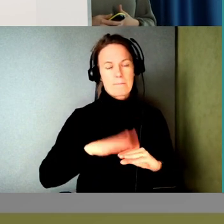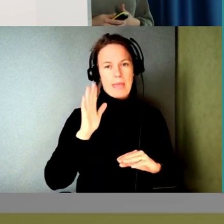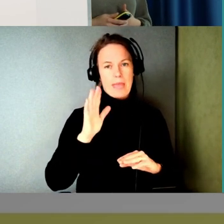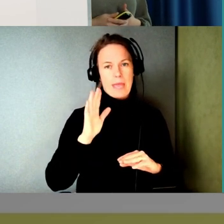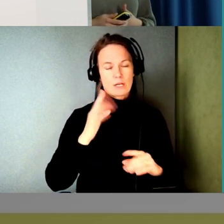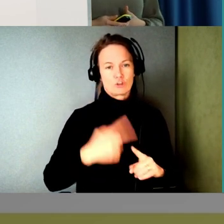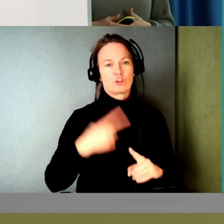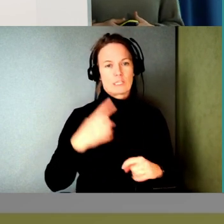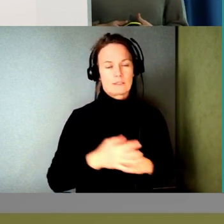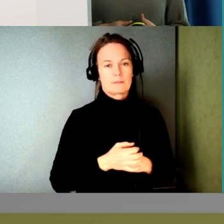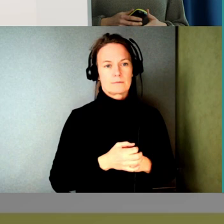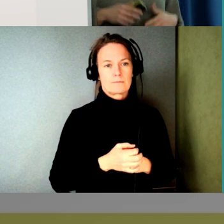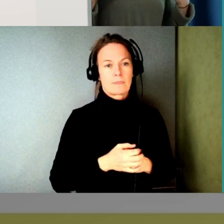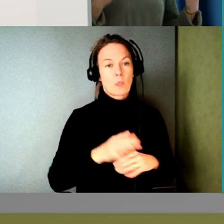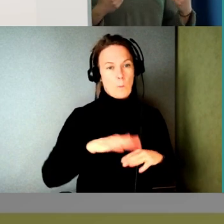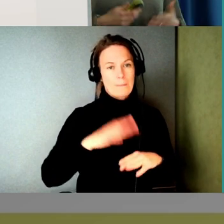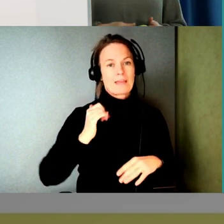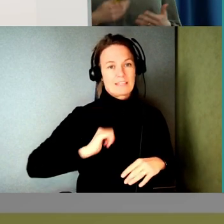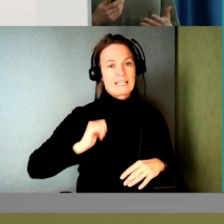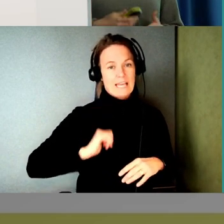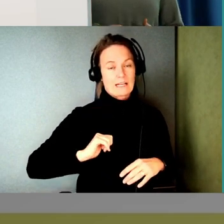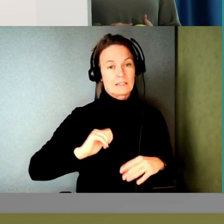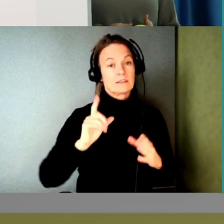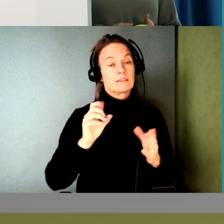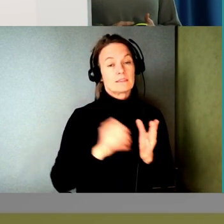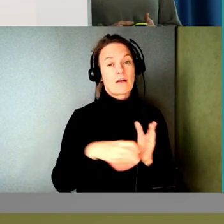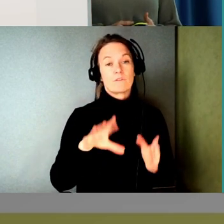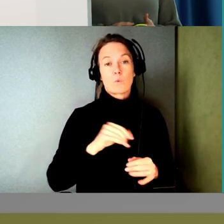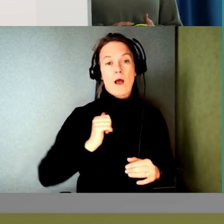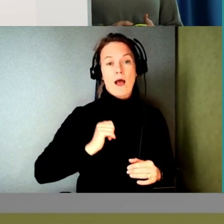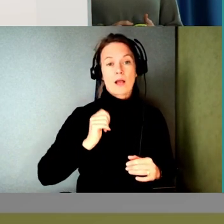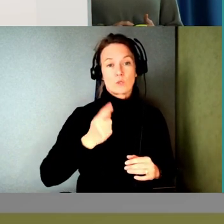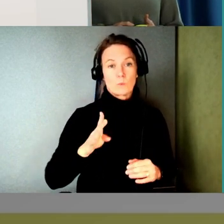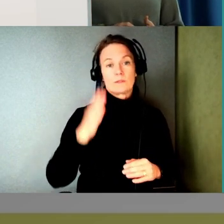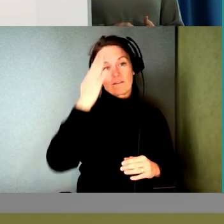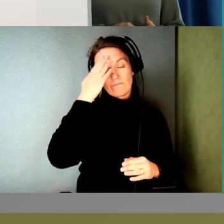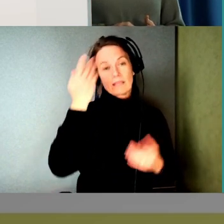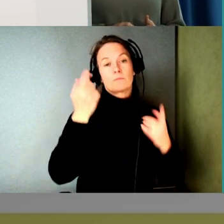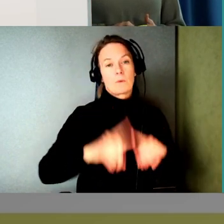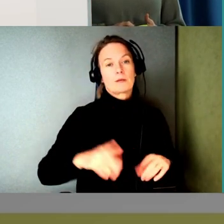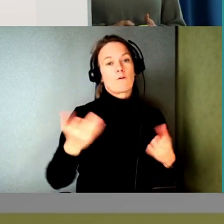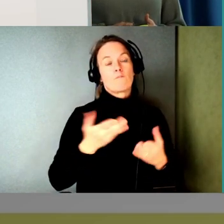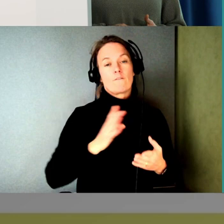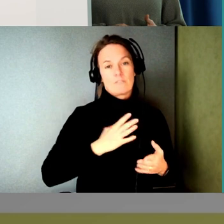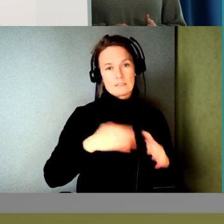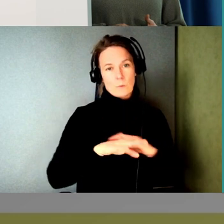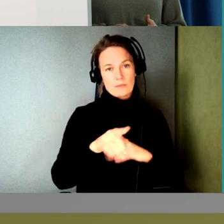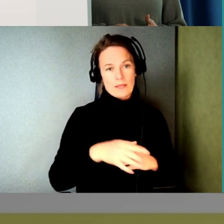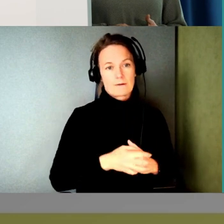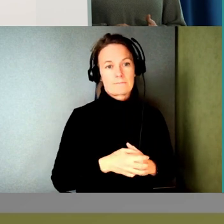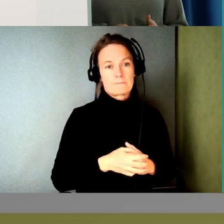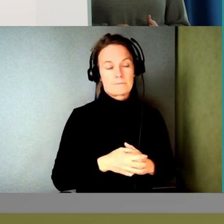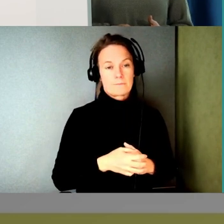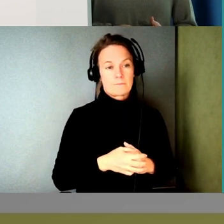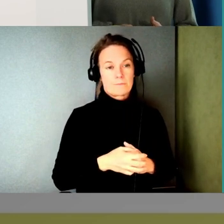tydligt eh och tillgängligt för då ja vet användaren direkt vad den får Eh